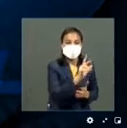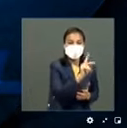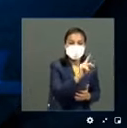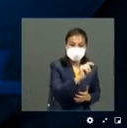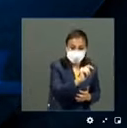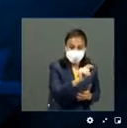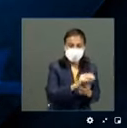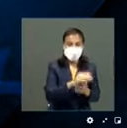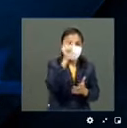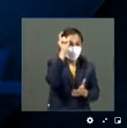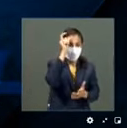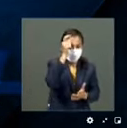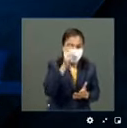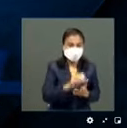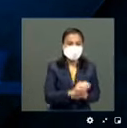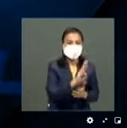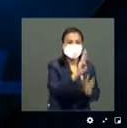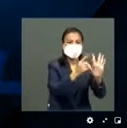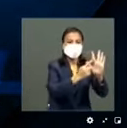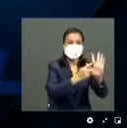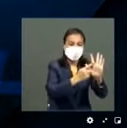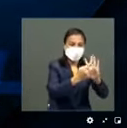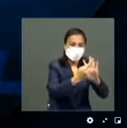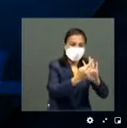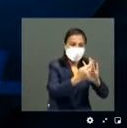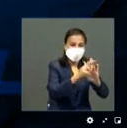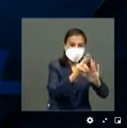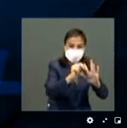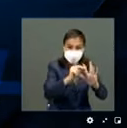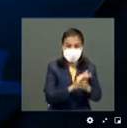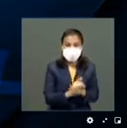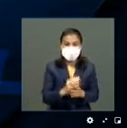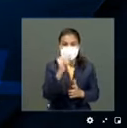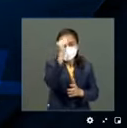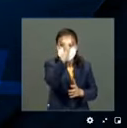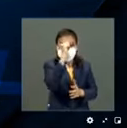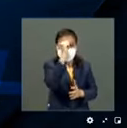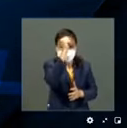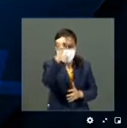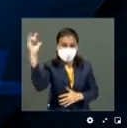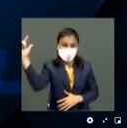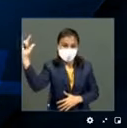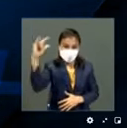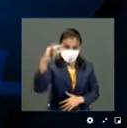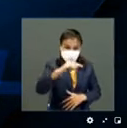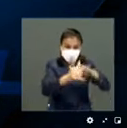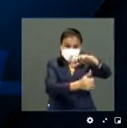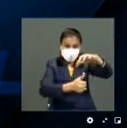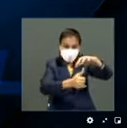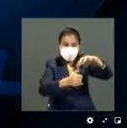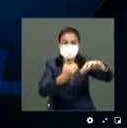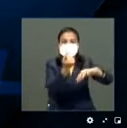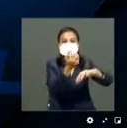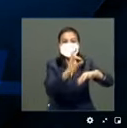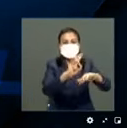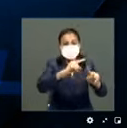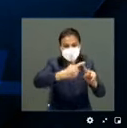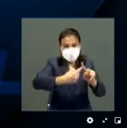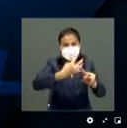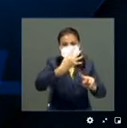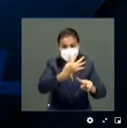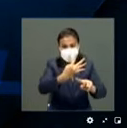ะคะอยากเน้นย้ำให้ท่านเห็นตัวเลขคือผู้ป่วยอินเดียรายนี้นะคะเดินทางถึงประเทศไทยตั้งแต่17เมษายนนะ